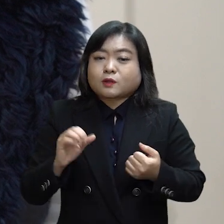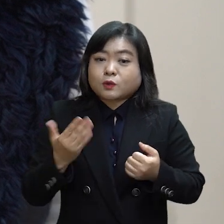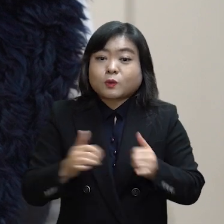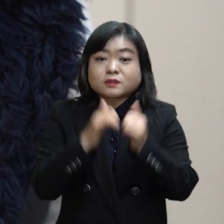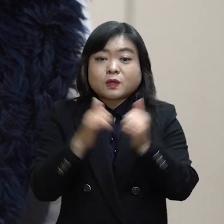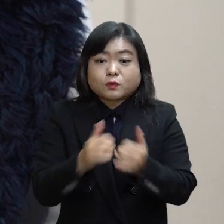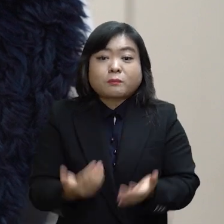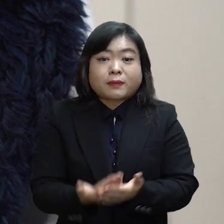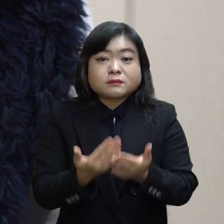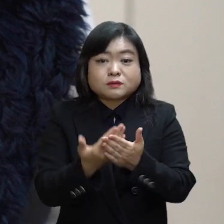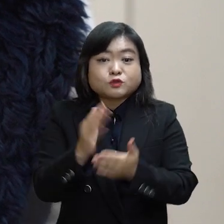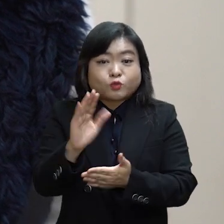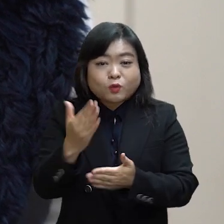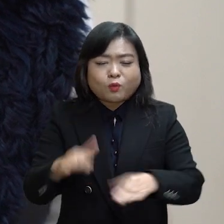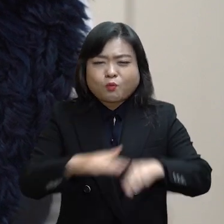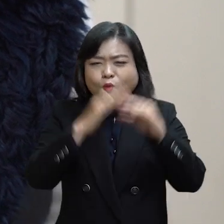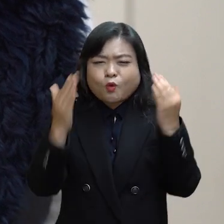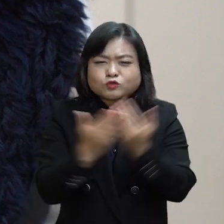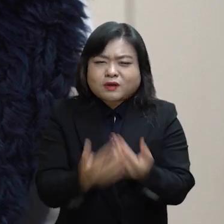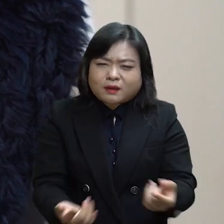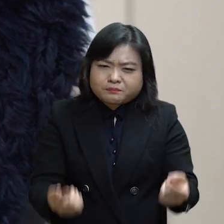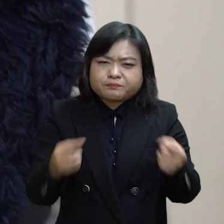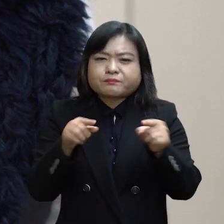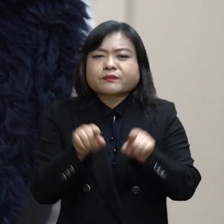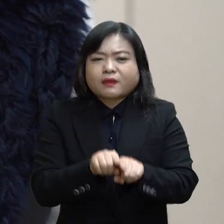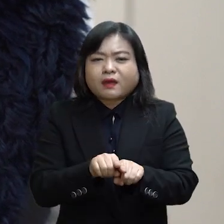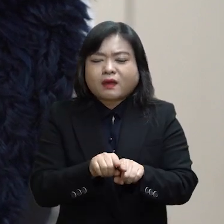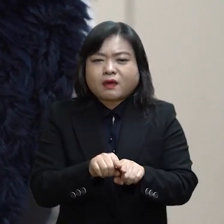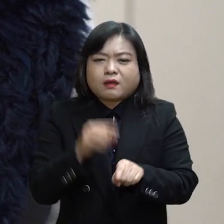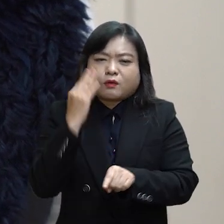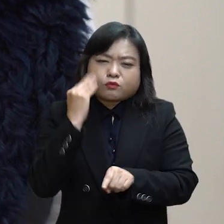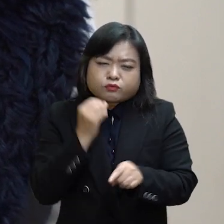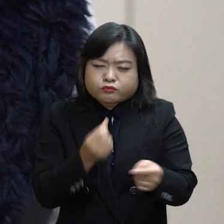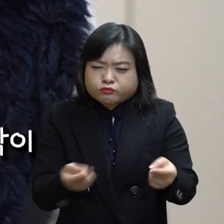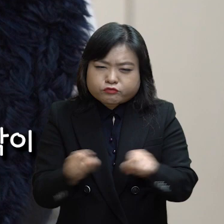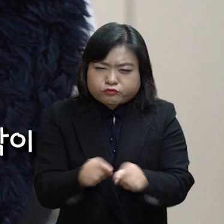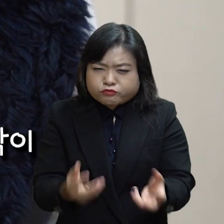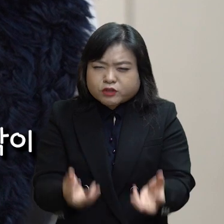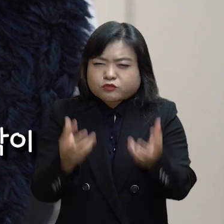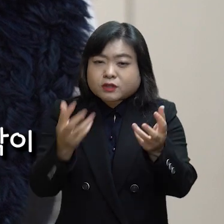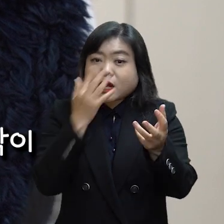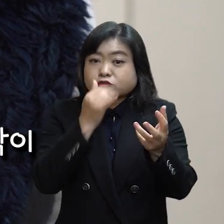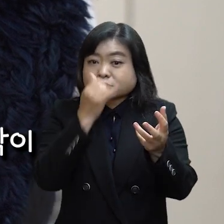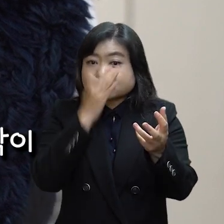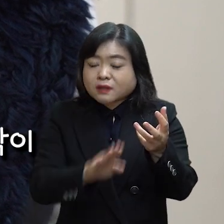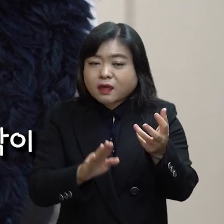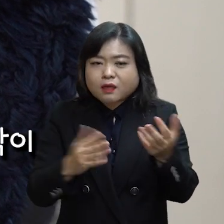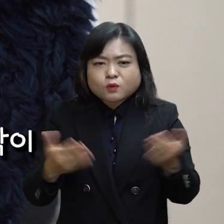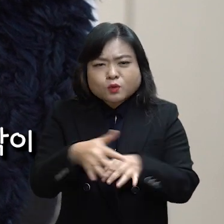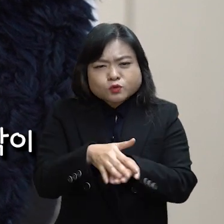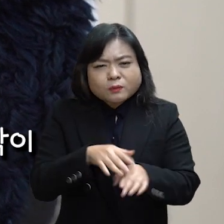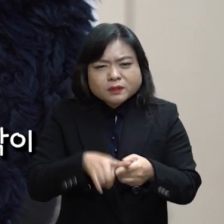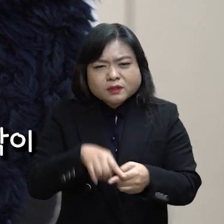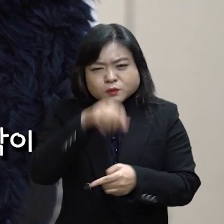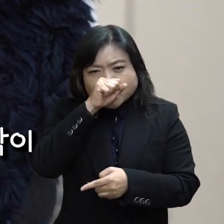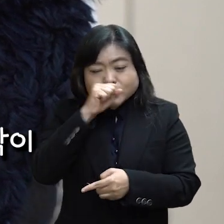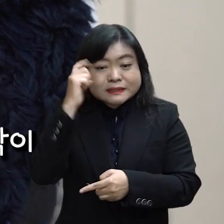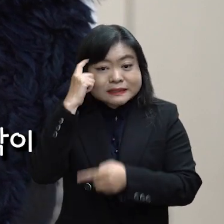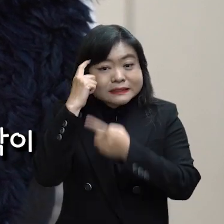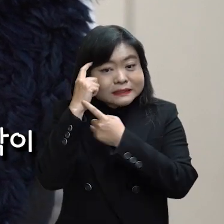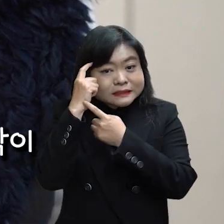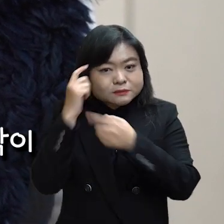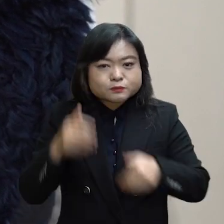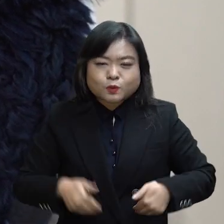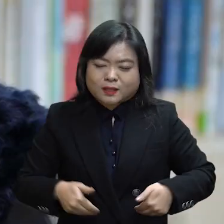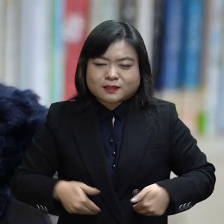사회도 발전해지고 모두가 다 같이 좀 더 유인할 수 있는데 좀 더 노동조합에 대한 좀 올바른 인식이 좀 필요하지